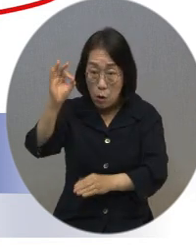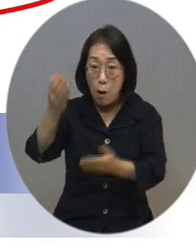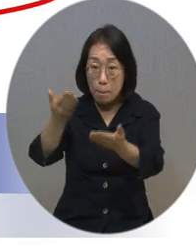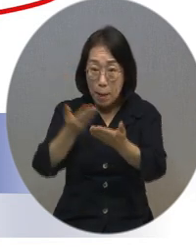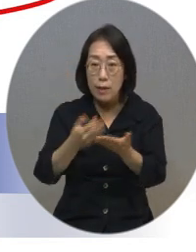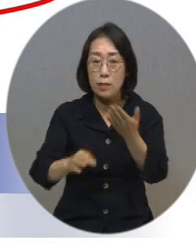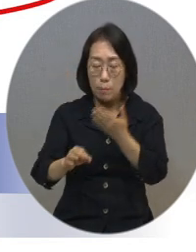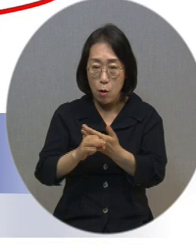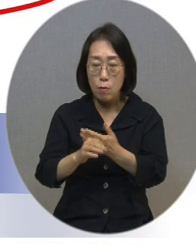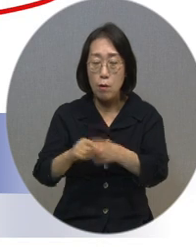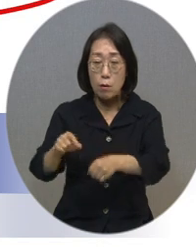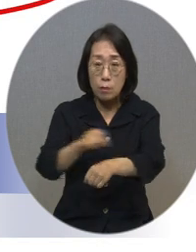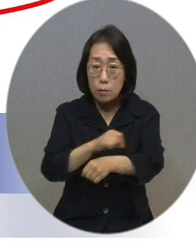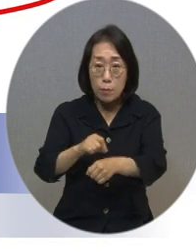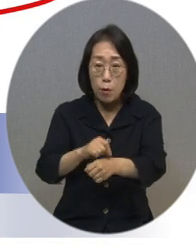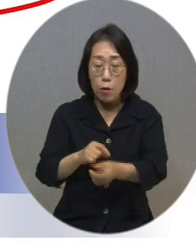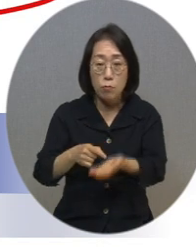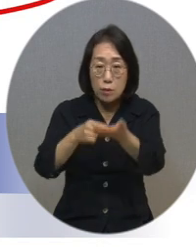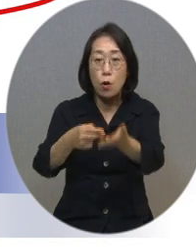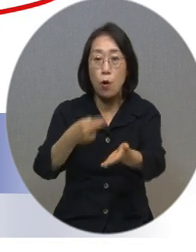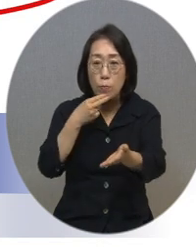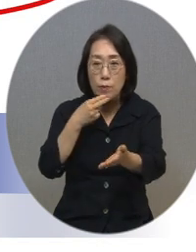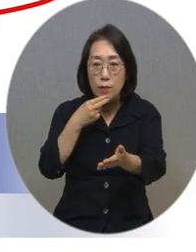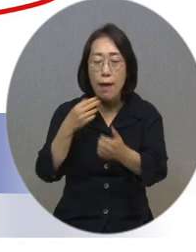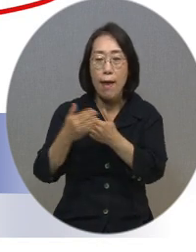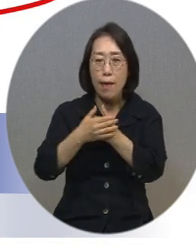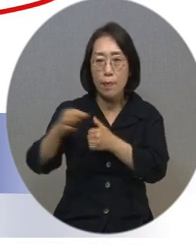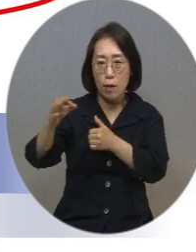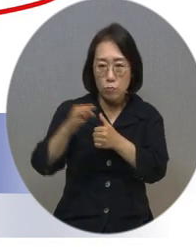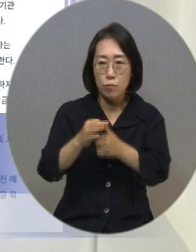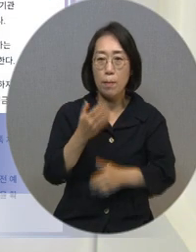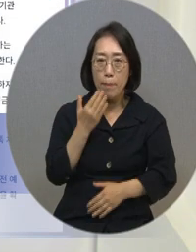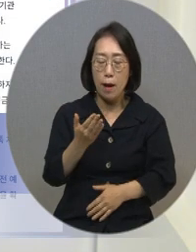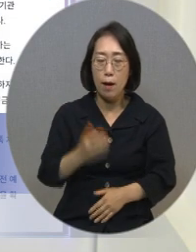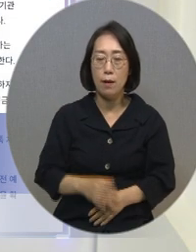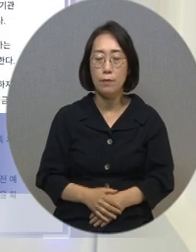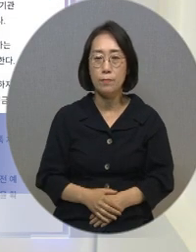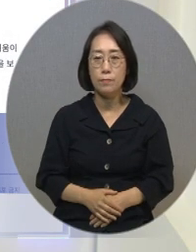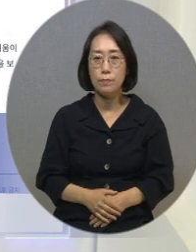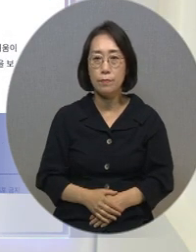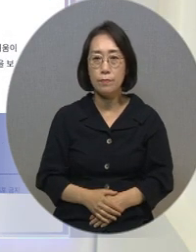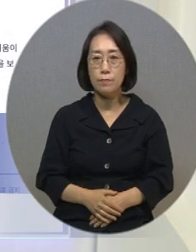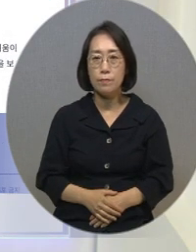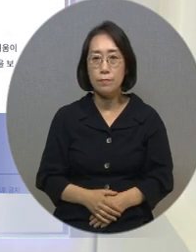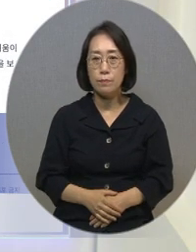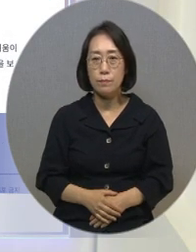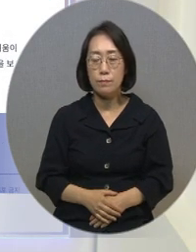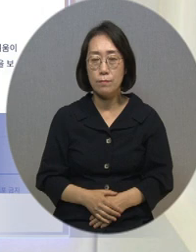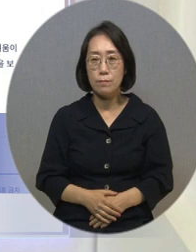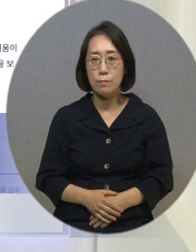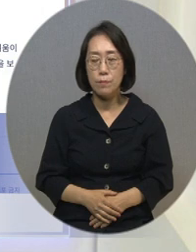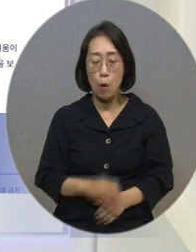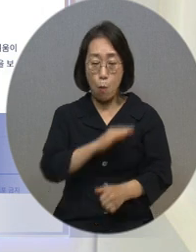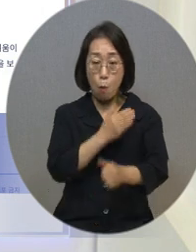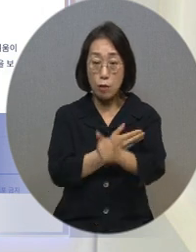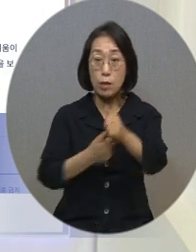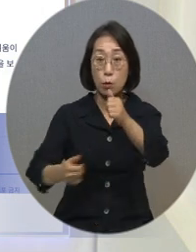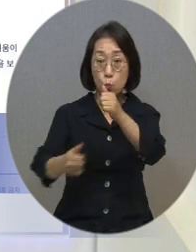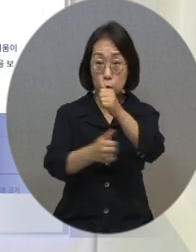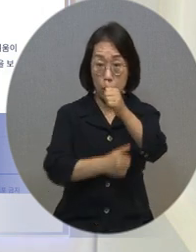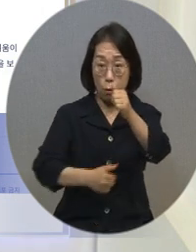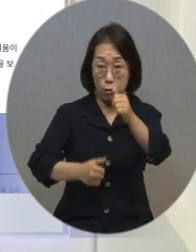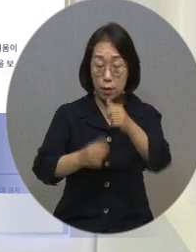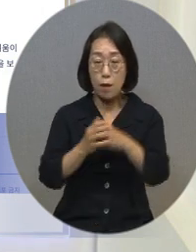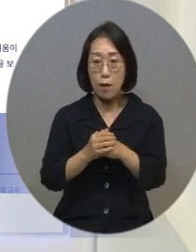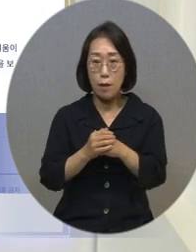절차 없이 혜택을 받을 수 있습니다 다음 뉴스는 국민권익위원회가 다음